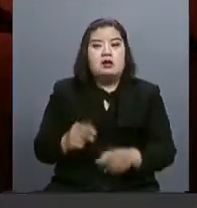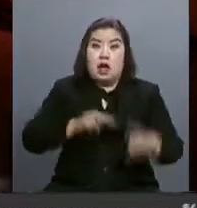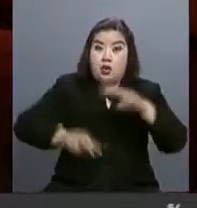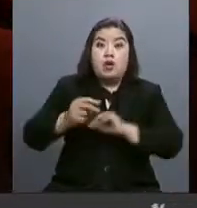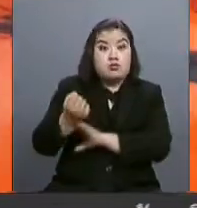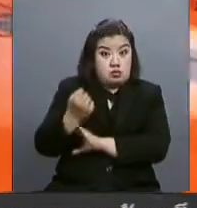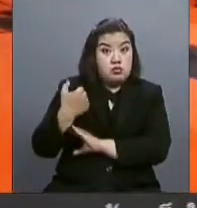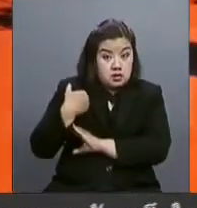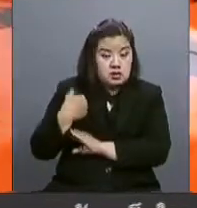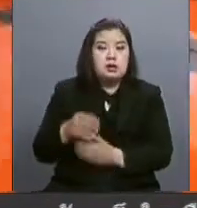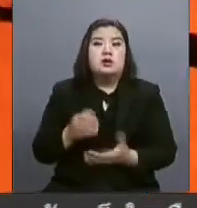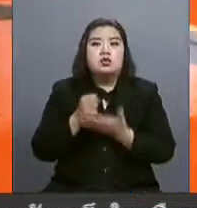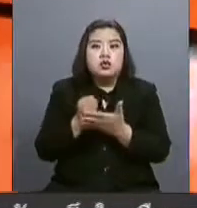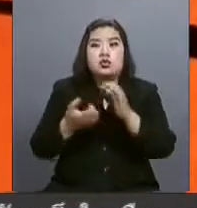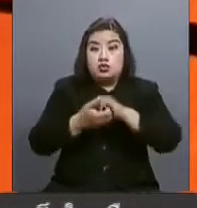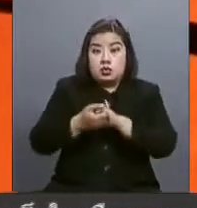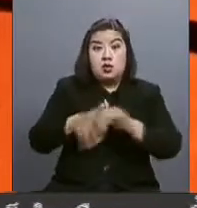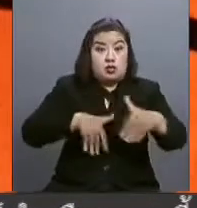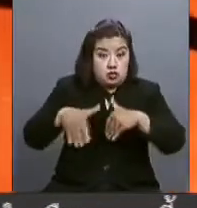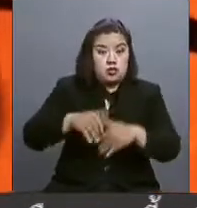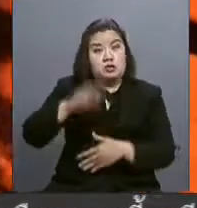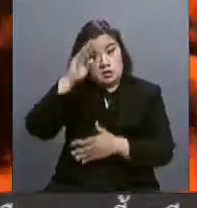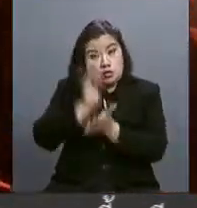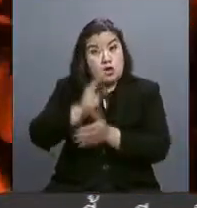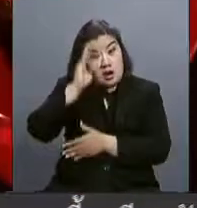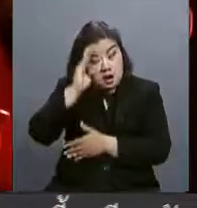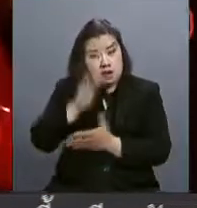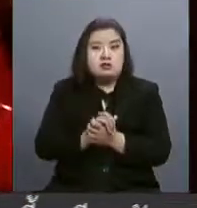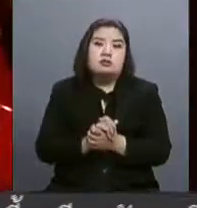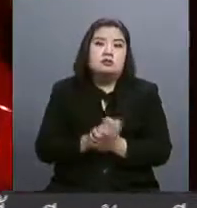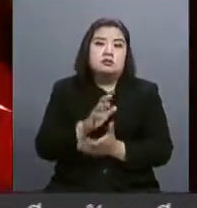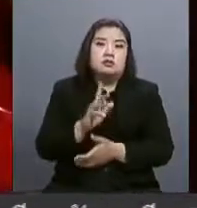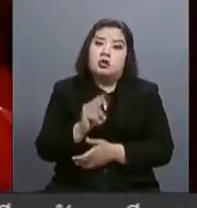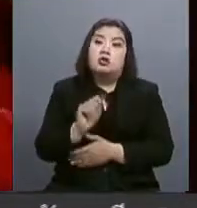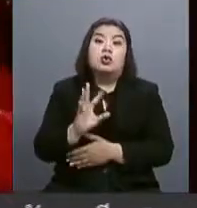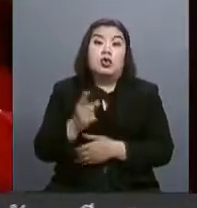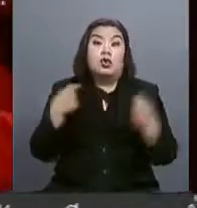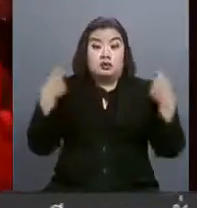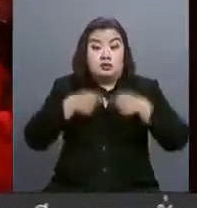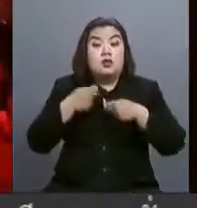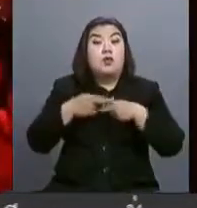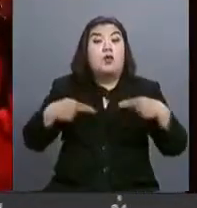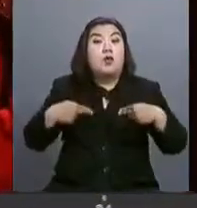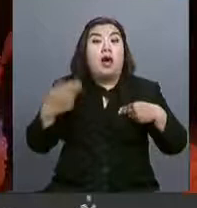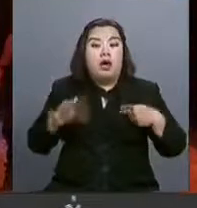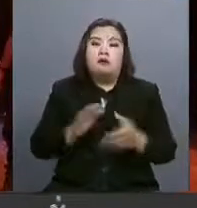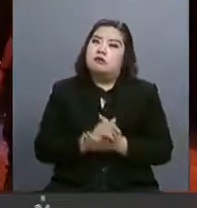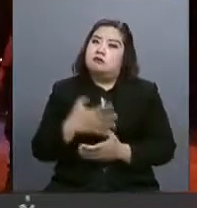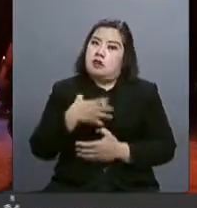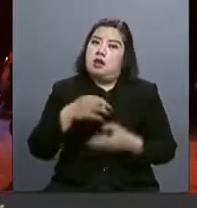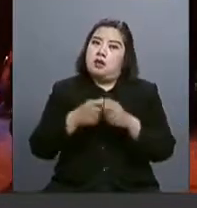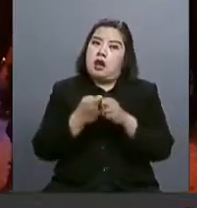ทั้งแผนรักษาความสงบร่วมกับประชาชนตำรวจและตช.ด.ทำให้เบตงมีเหตุการณ์รุนแรงน้อยที่สุดใน